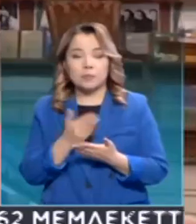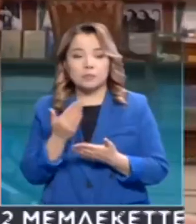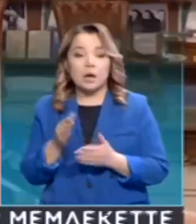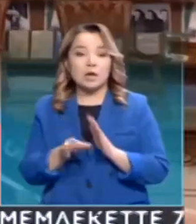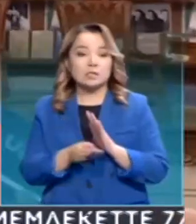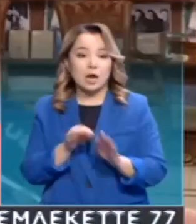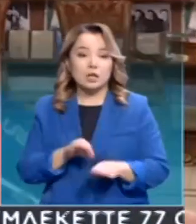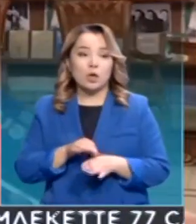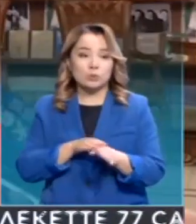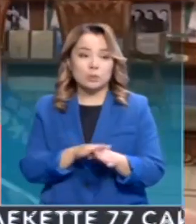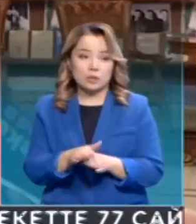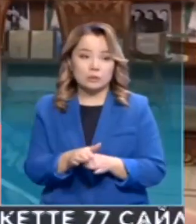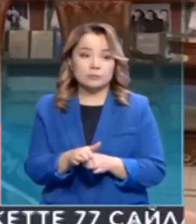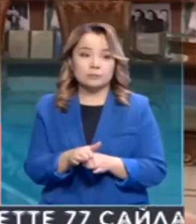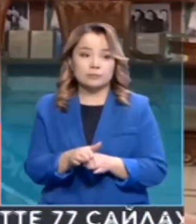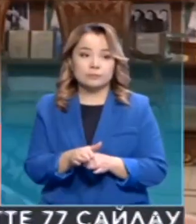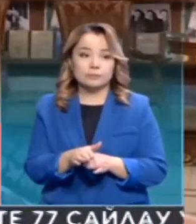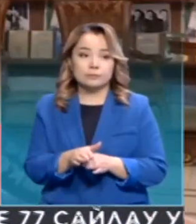сайлаушыларға